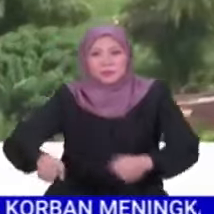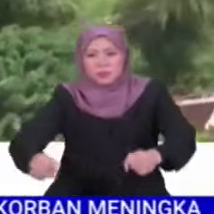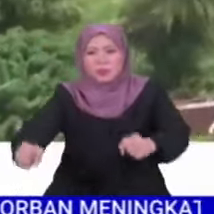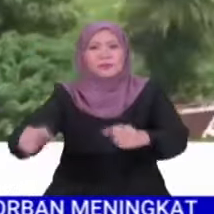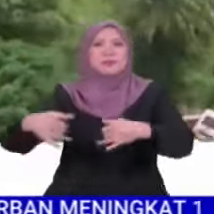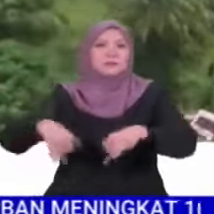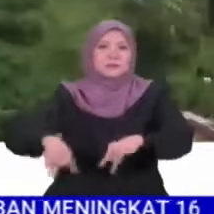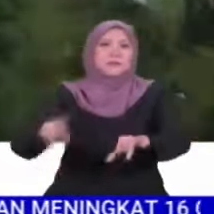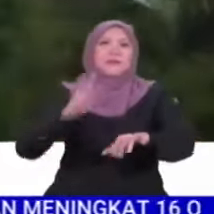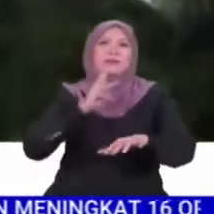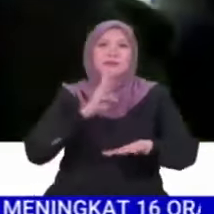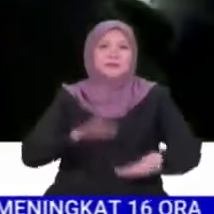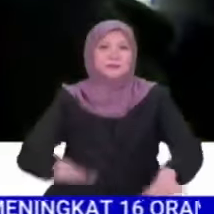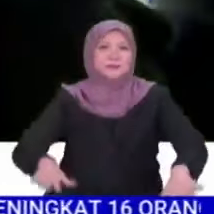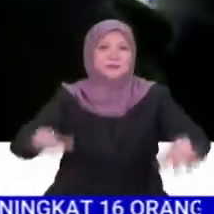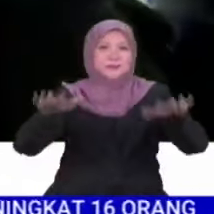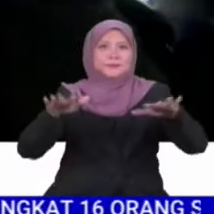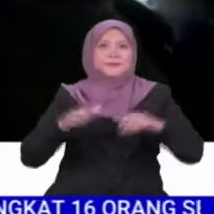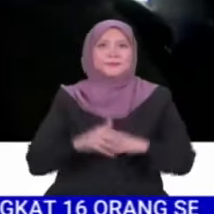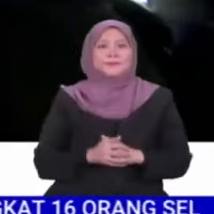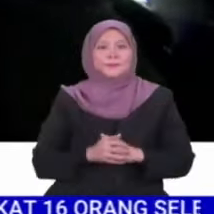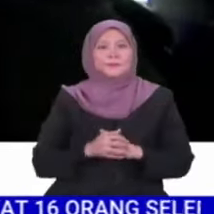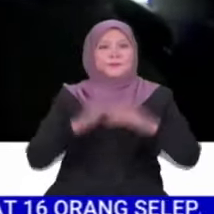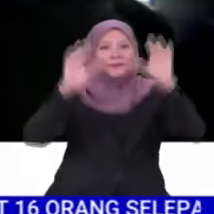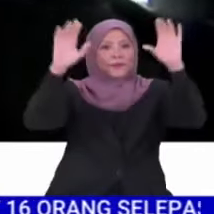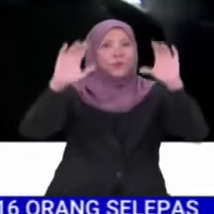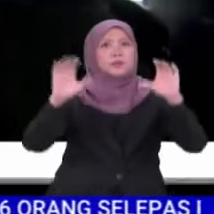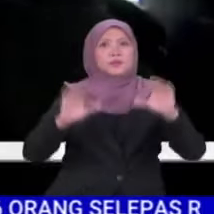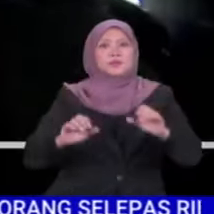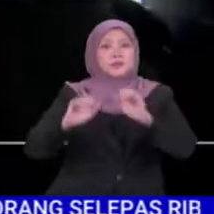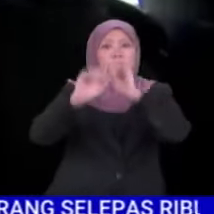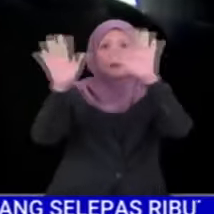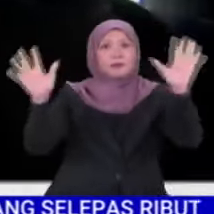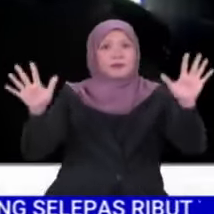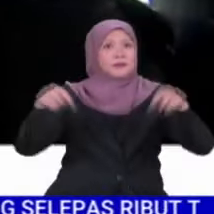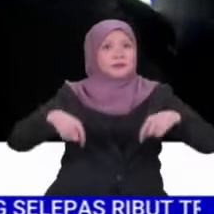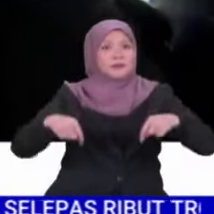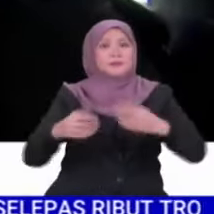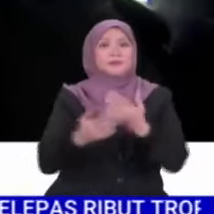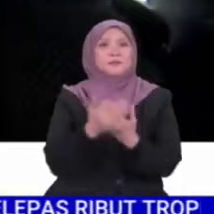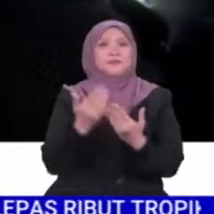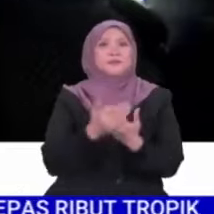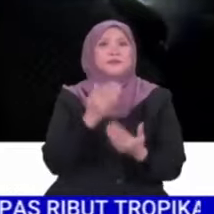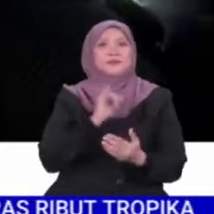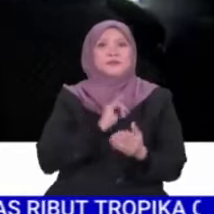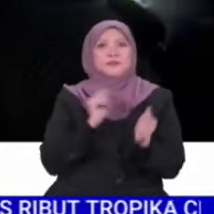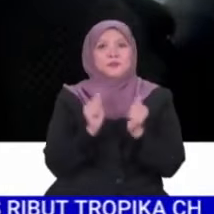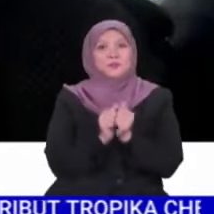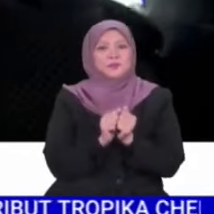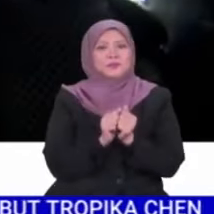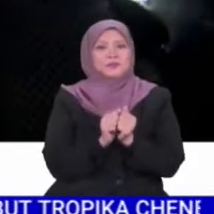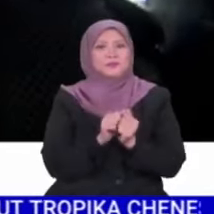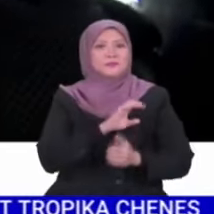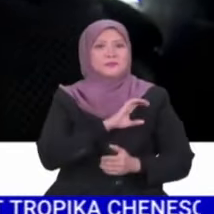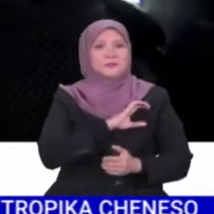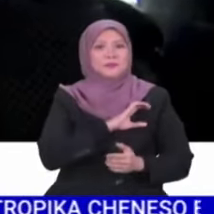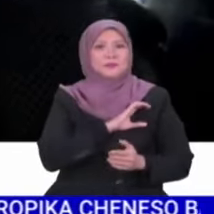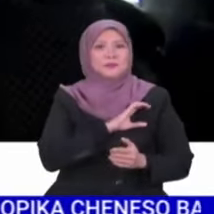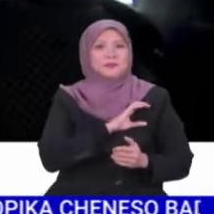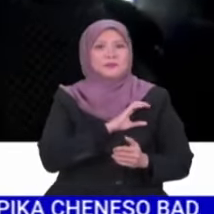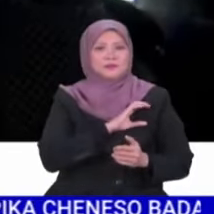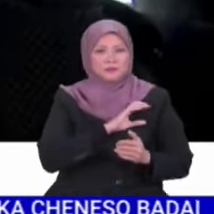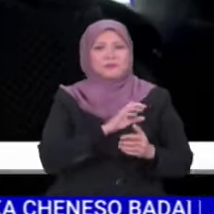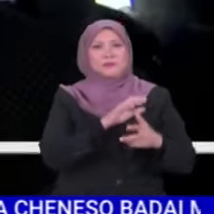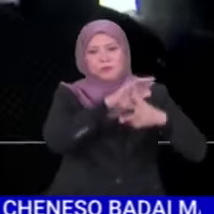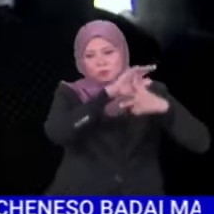masih ditenggelami air. Alhamdulillah, keadaan cuaca yang cerah pada hari ini memudahkan saya bersama dengan anggota PGU untuk